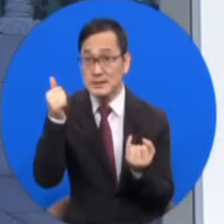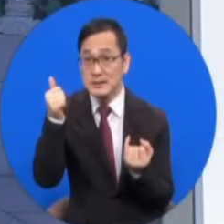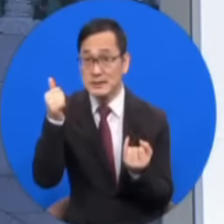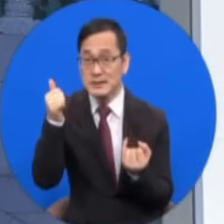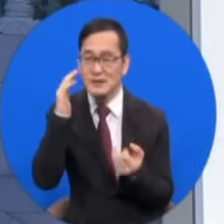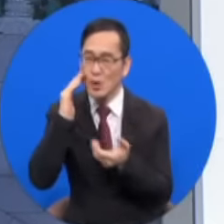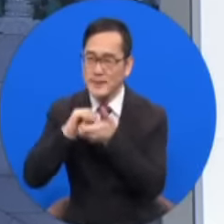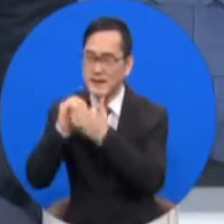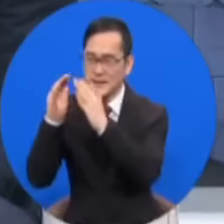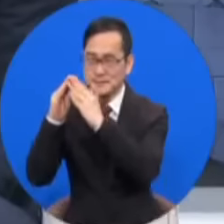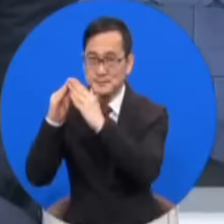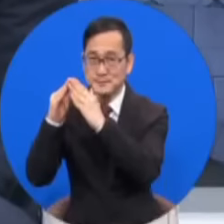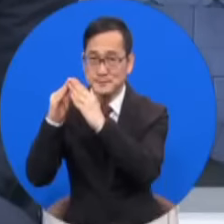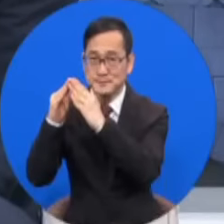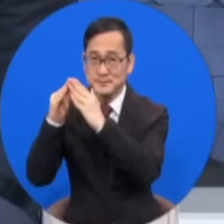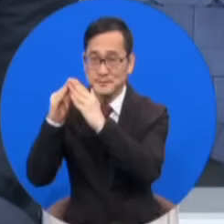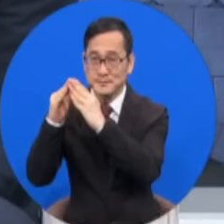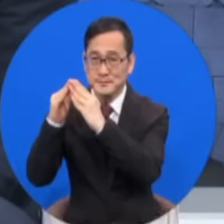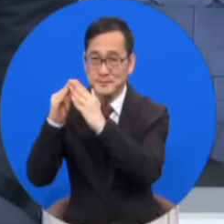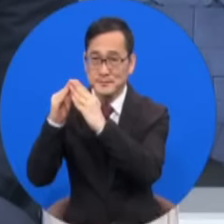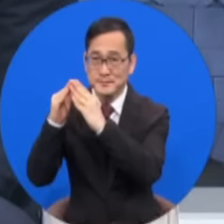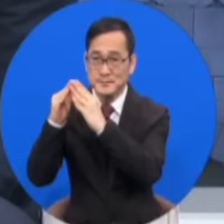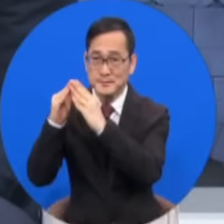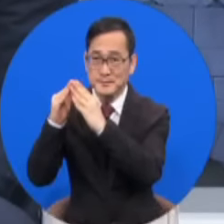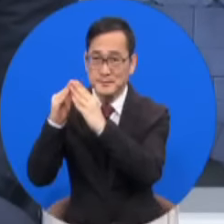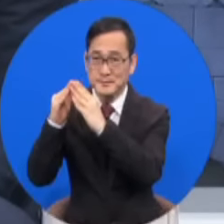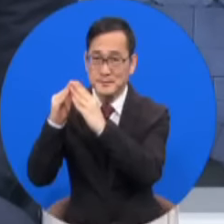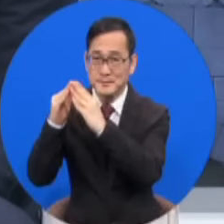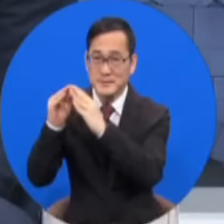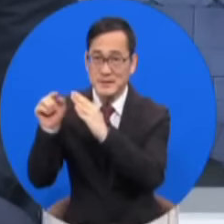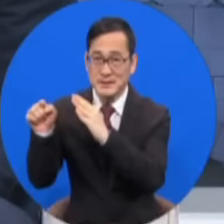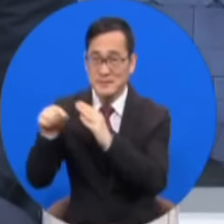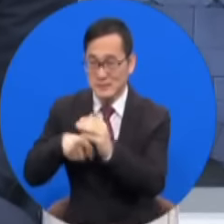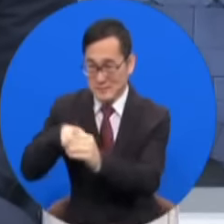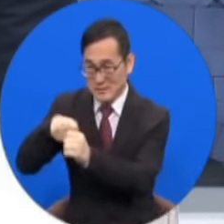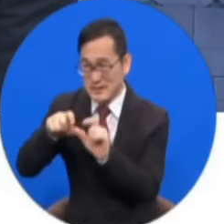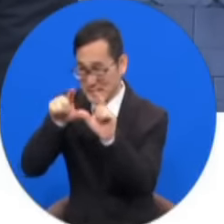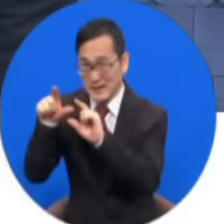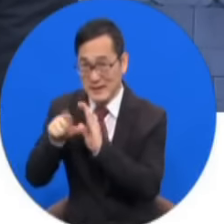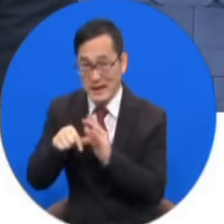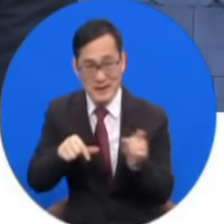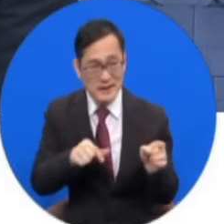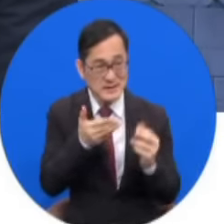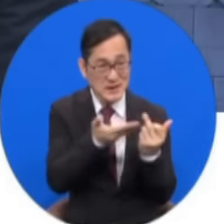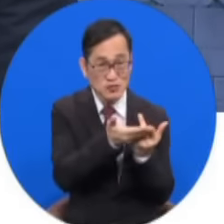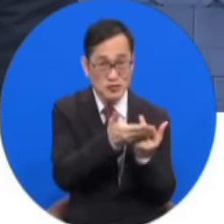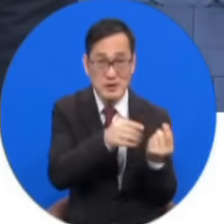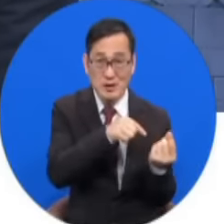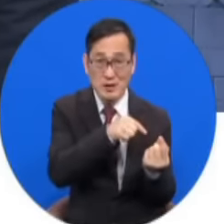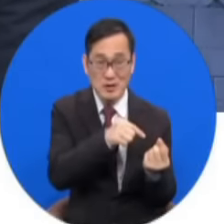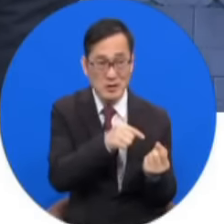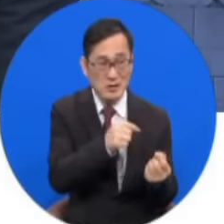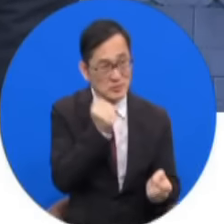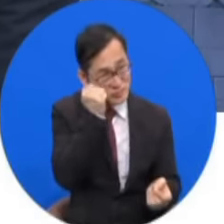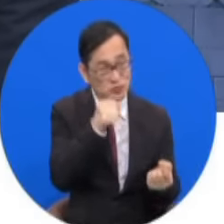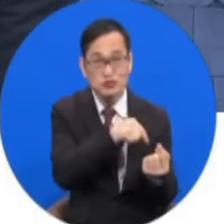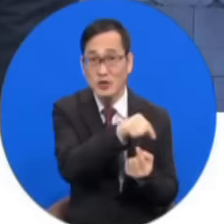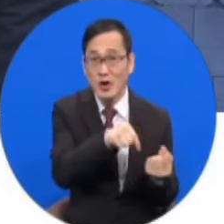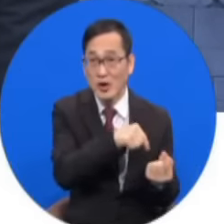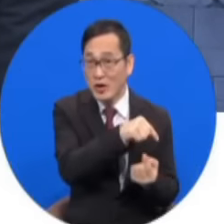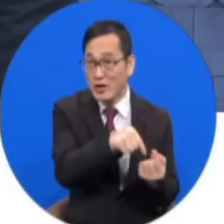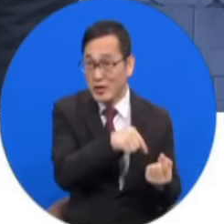함께 살 때 이미 제주에는 숙박을 임대 숙박업을 하고 있었어요 그러니까 뭐에 에어